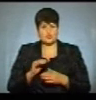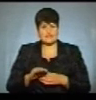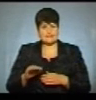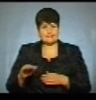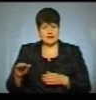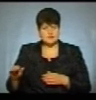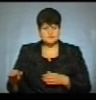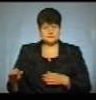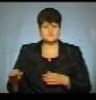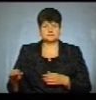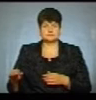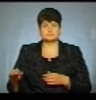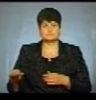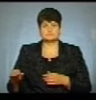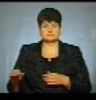І